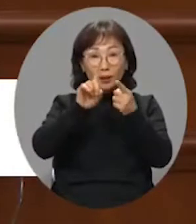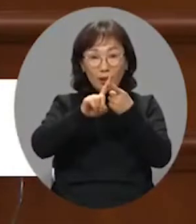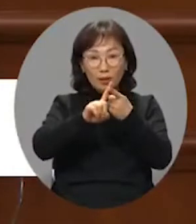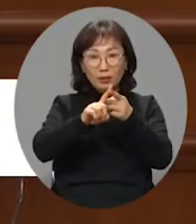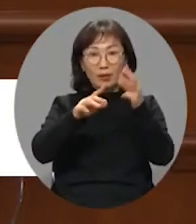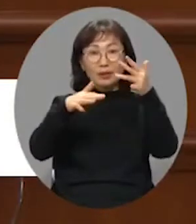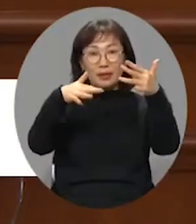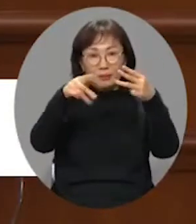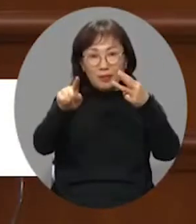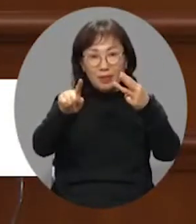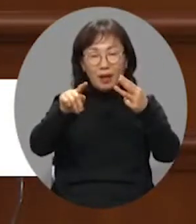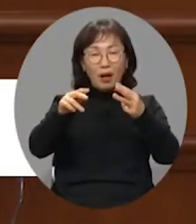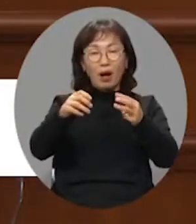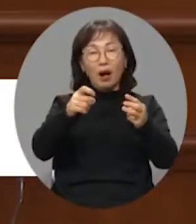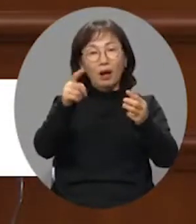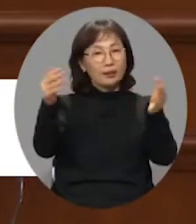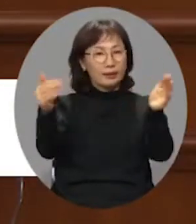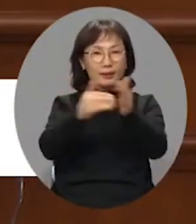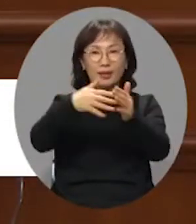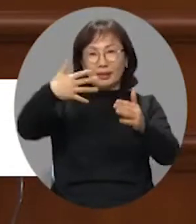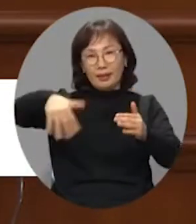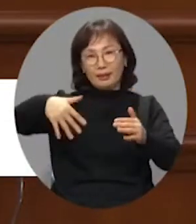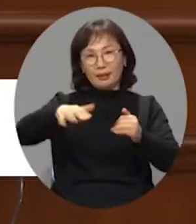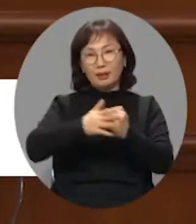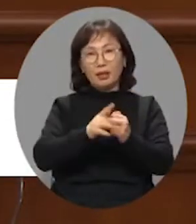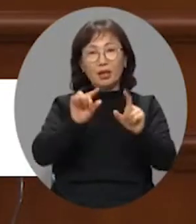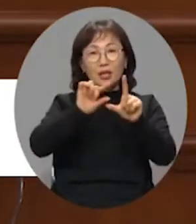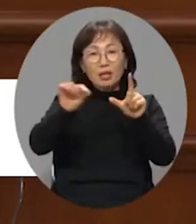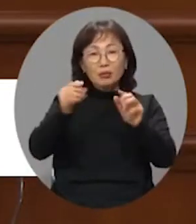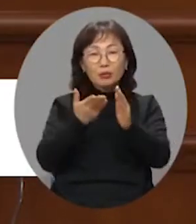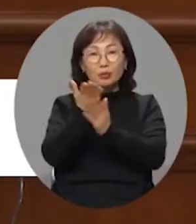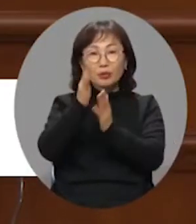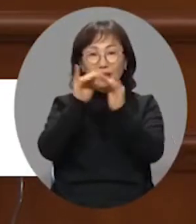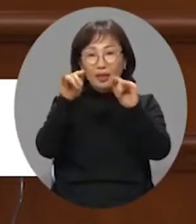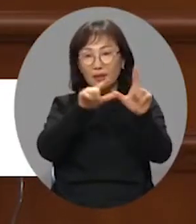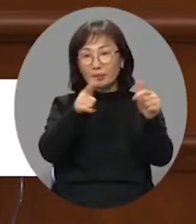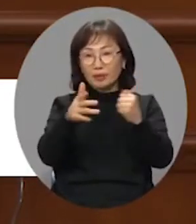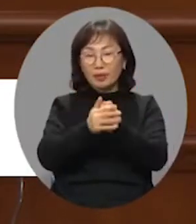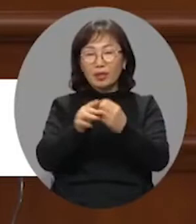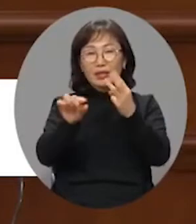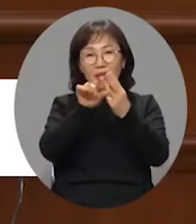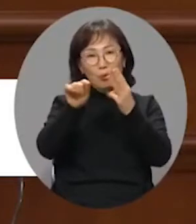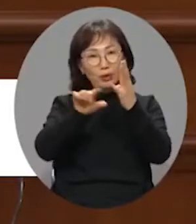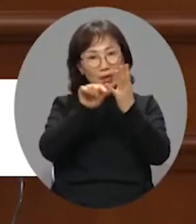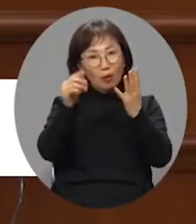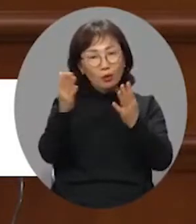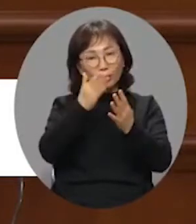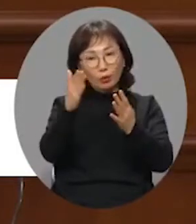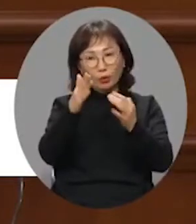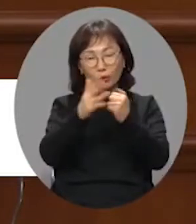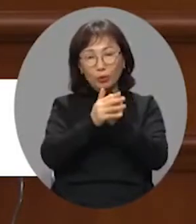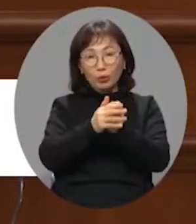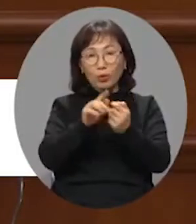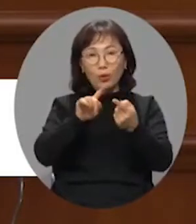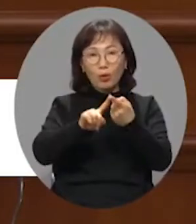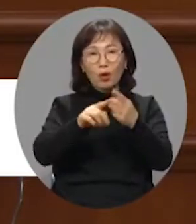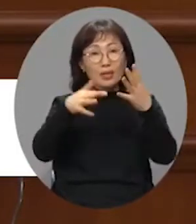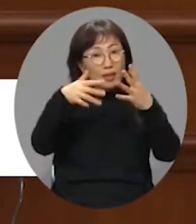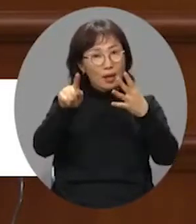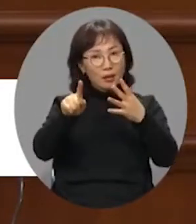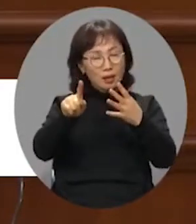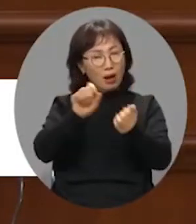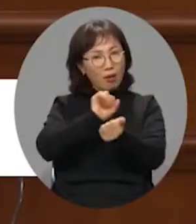3차 유행은 끝나지 않았습니다. 일부 전문가들은 3, 4월 4차 유행의